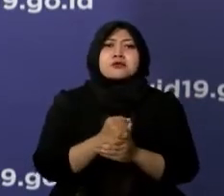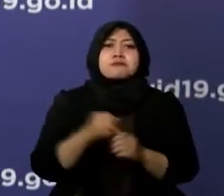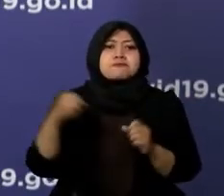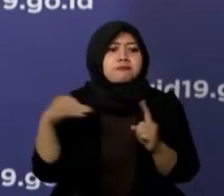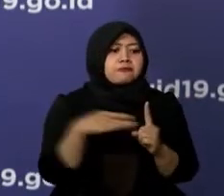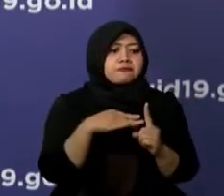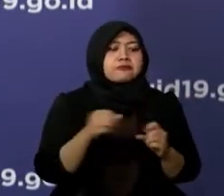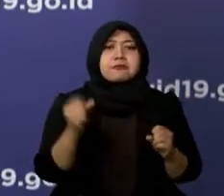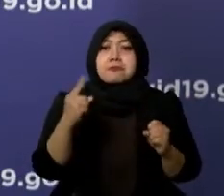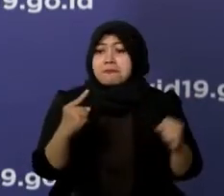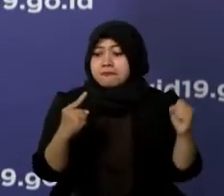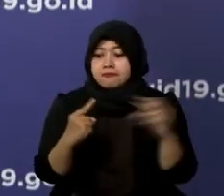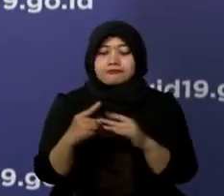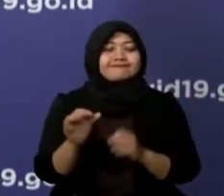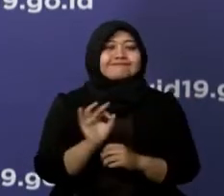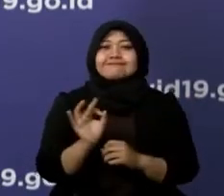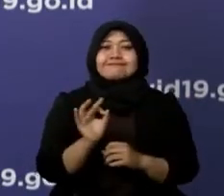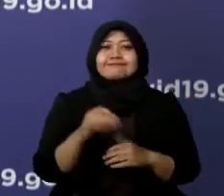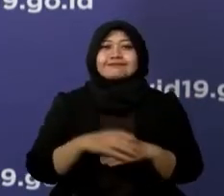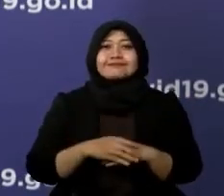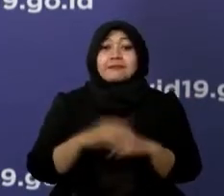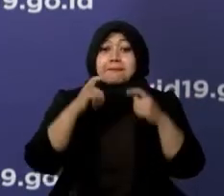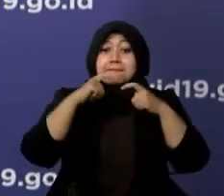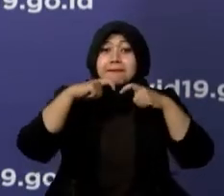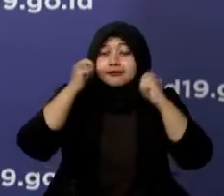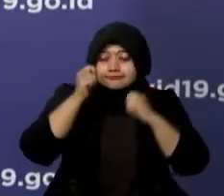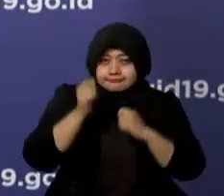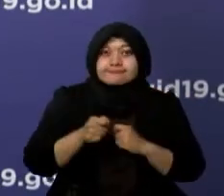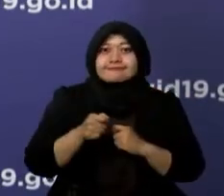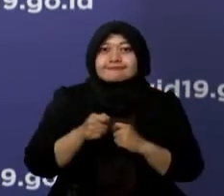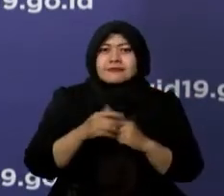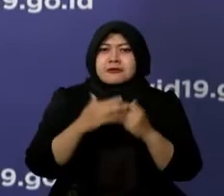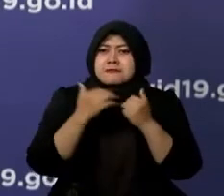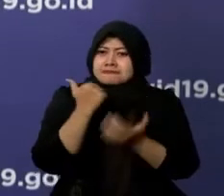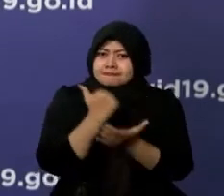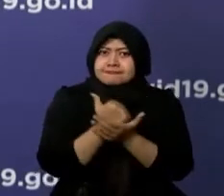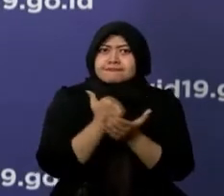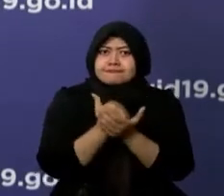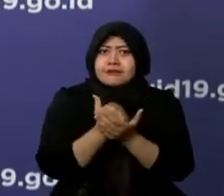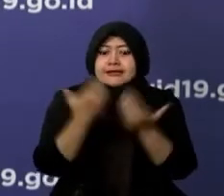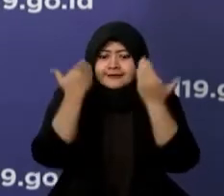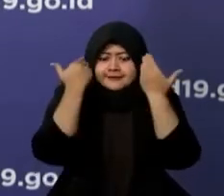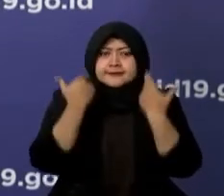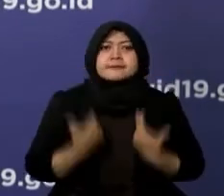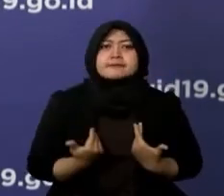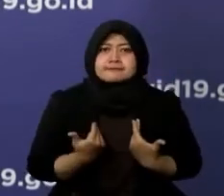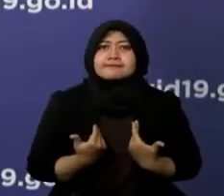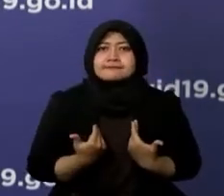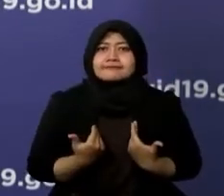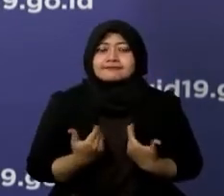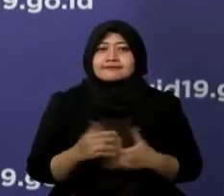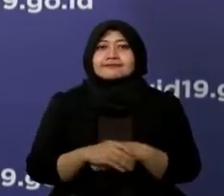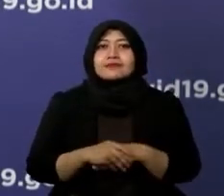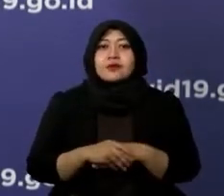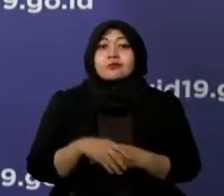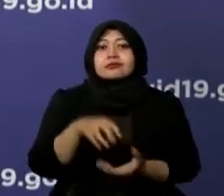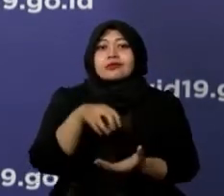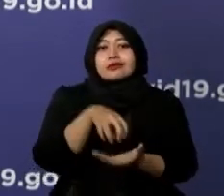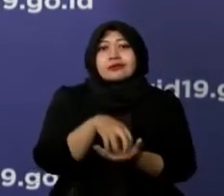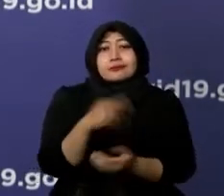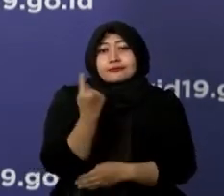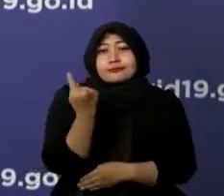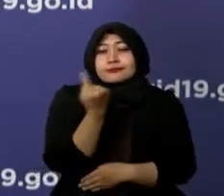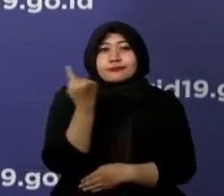COVID-19. Kedua, pakai masker dengan benar dan disiplin dimanapun kita berada di ruang